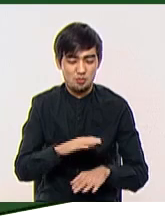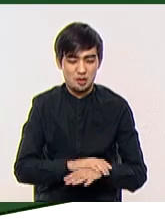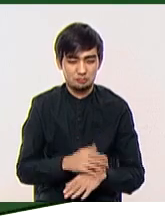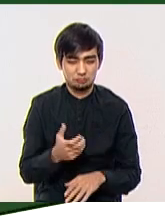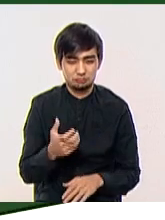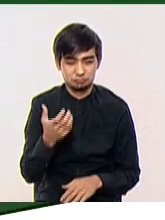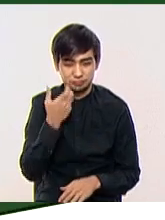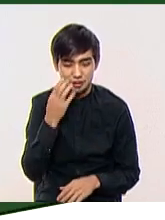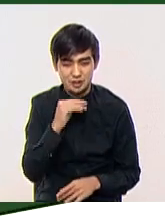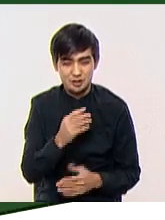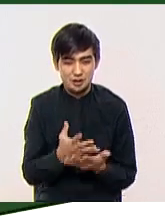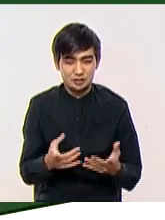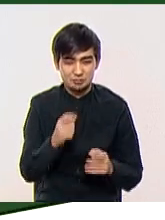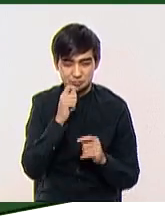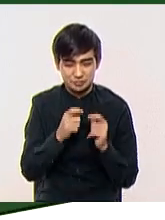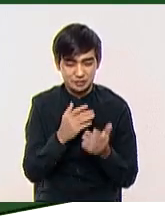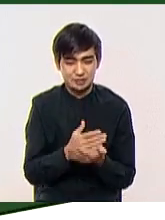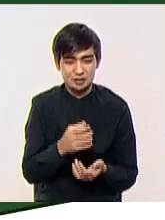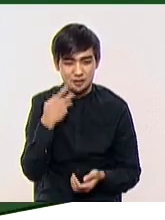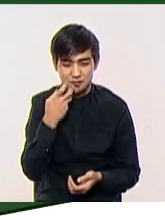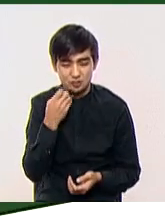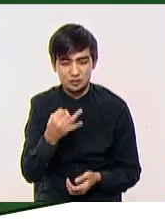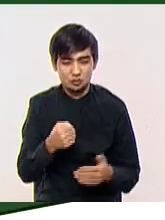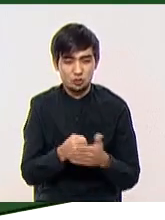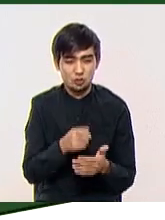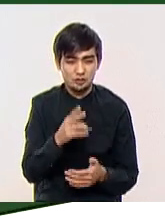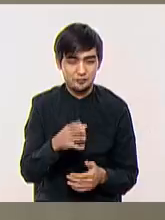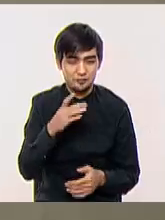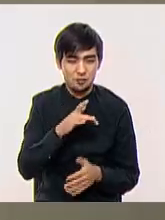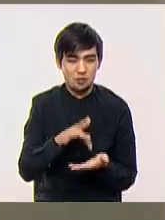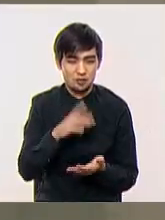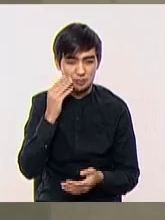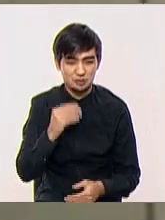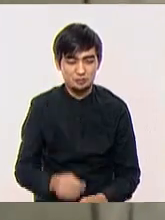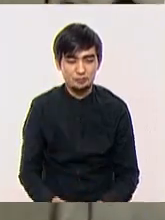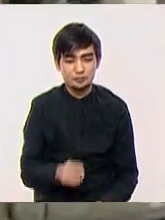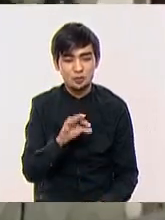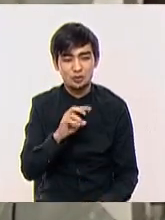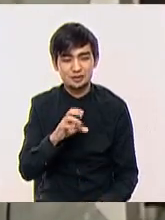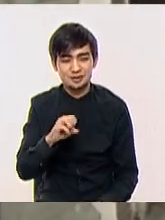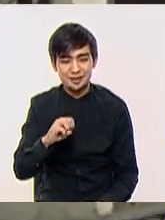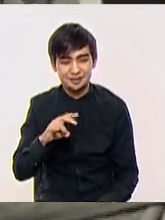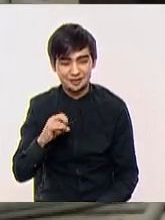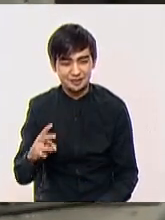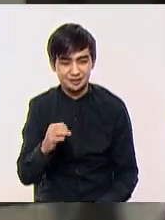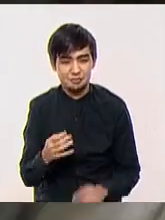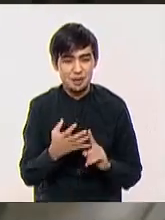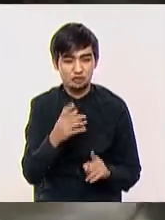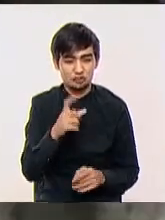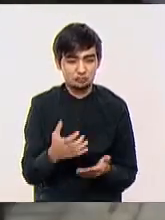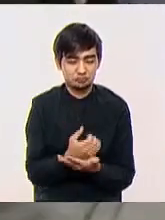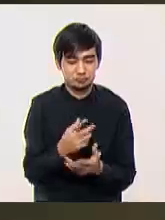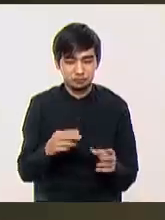с розыгрышем ценных призов от айфона до квартиры в городе Алматы. Константин и Татьяна Гордиенко стали пятыми по